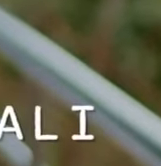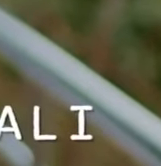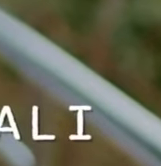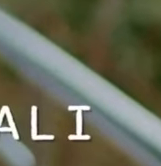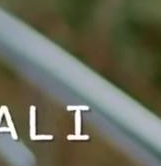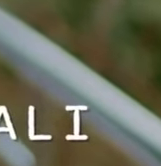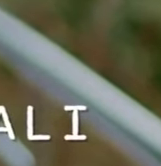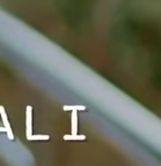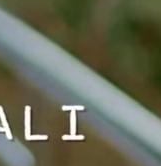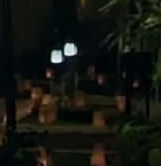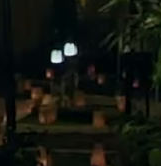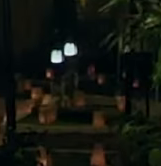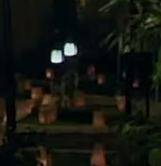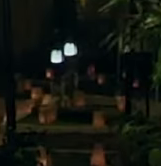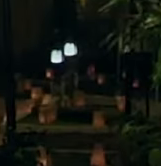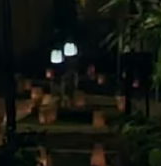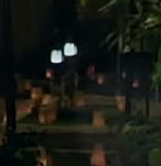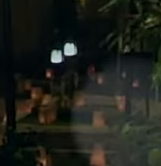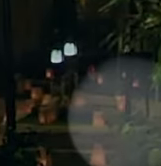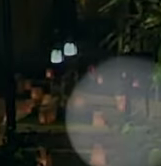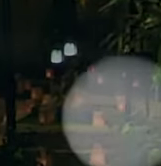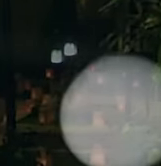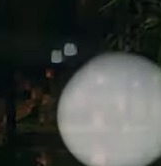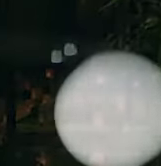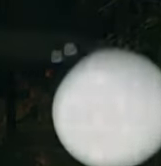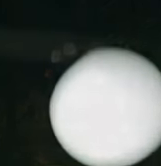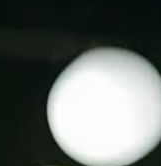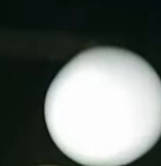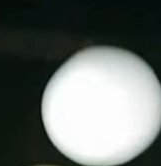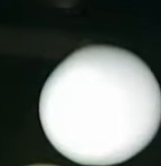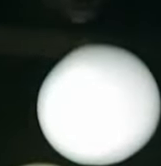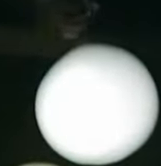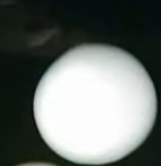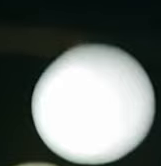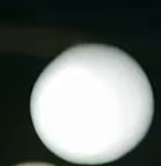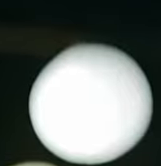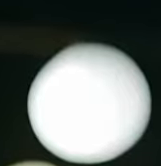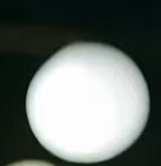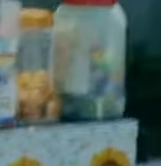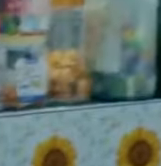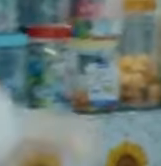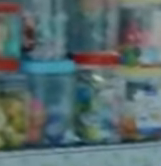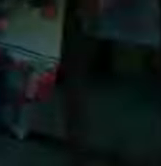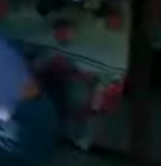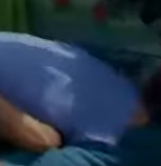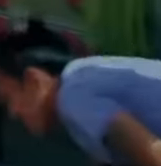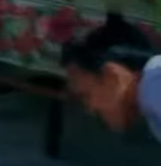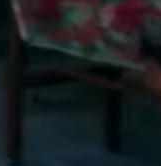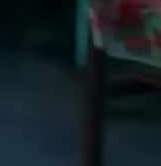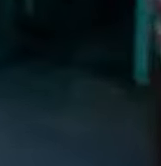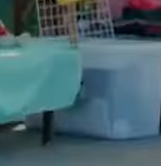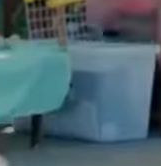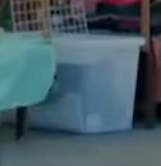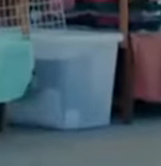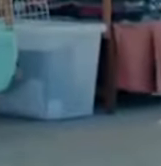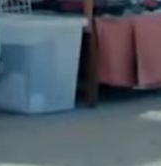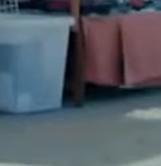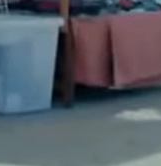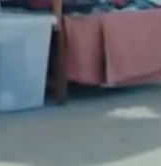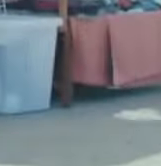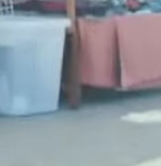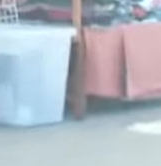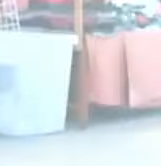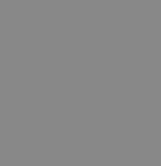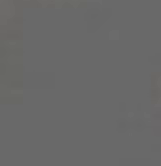and Bianca O'Malley in a story that will rewrite how we imagine love and how we fight to own